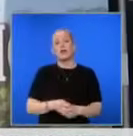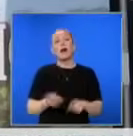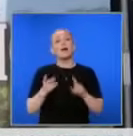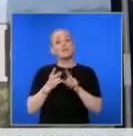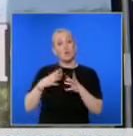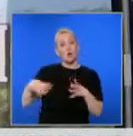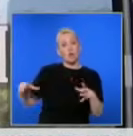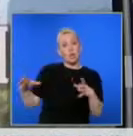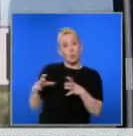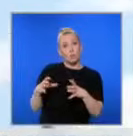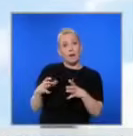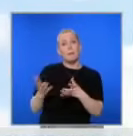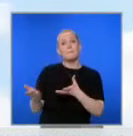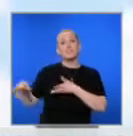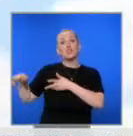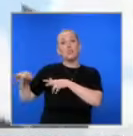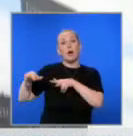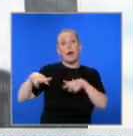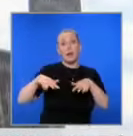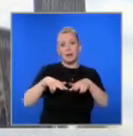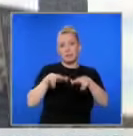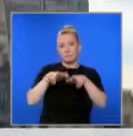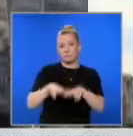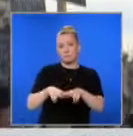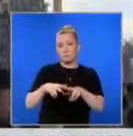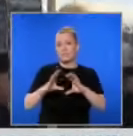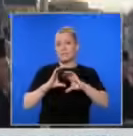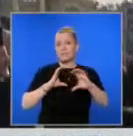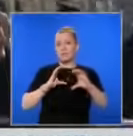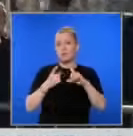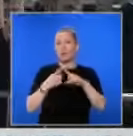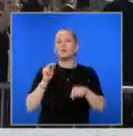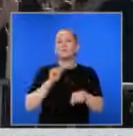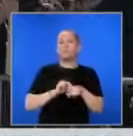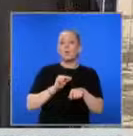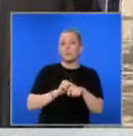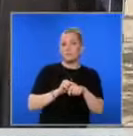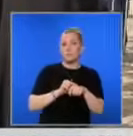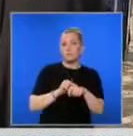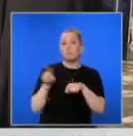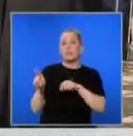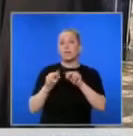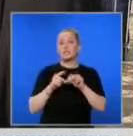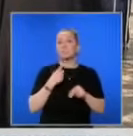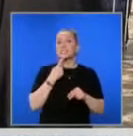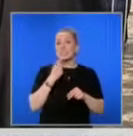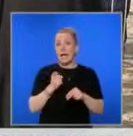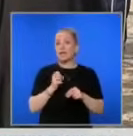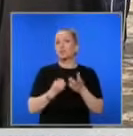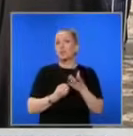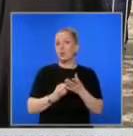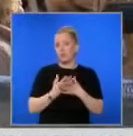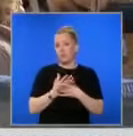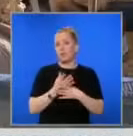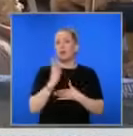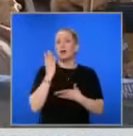беше докарана организирано с автобуси и беше със свещеници и миряни предимно от Пловдивска епархия. Казаха, че са за новата наредба, но